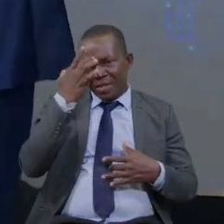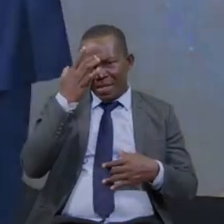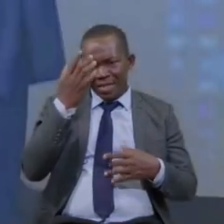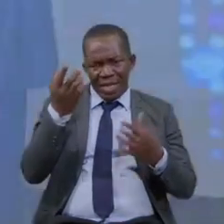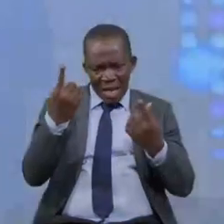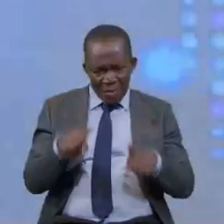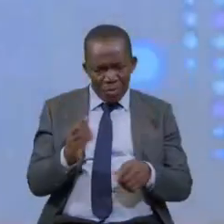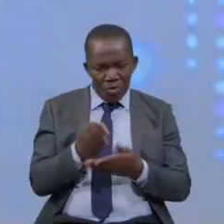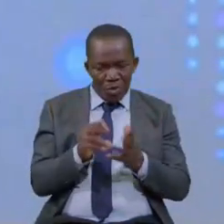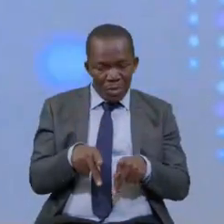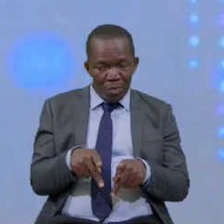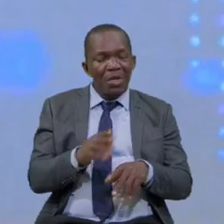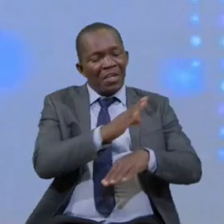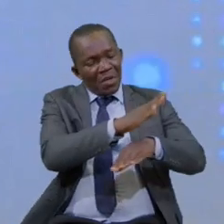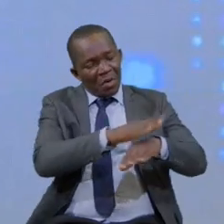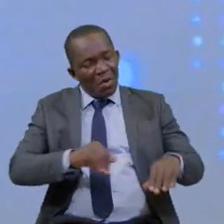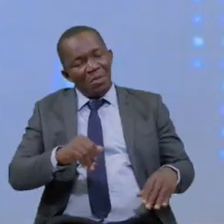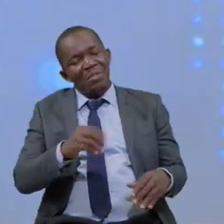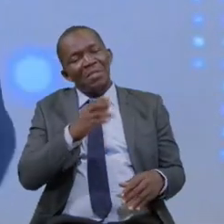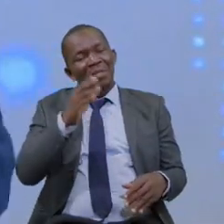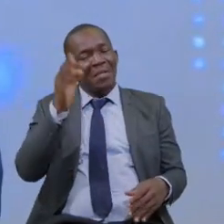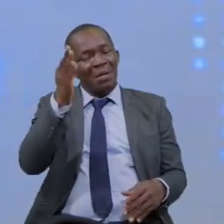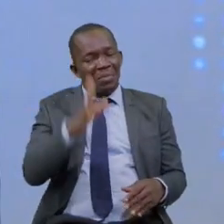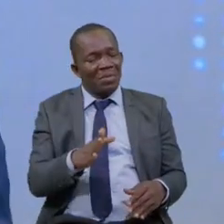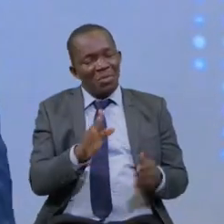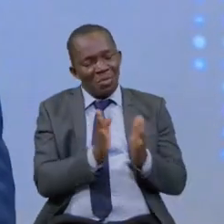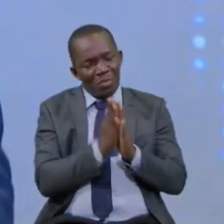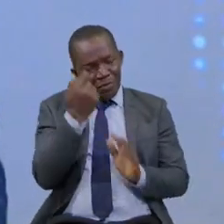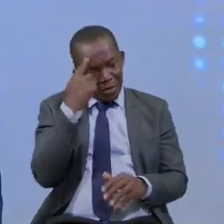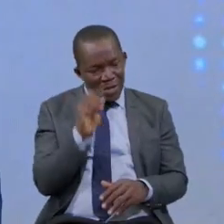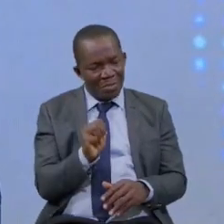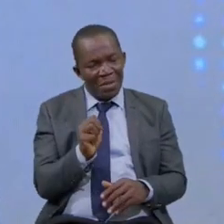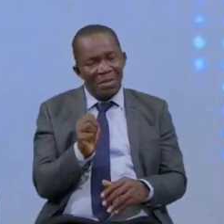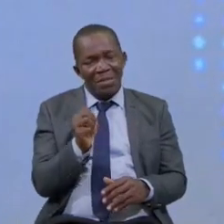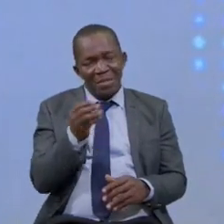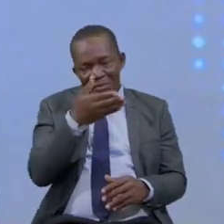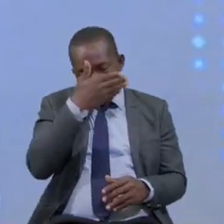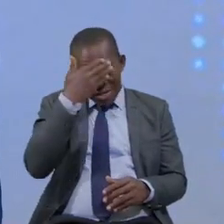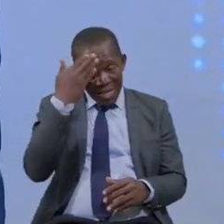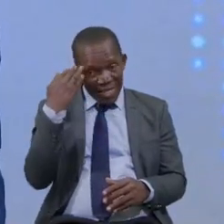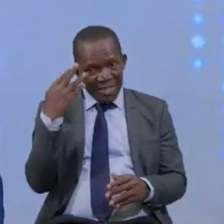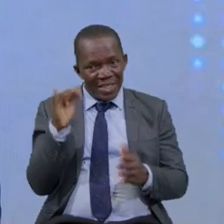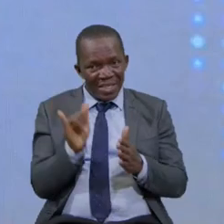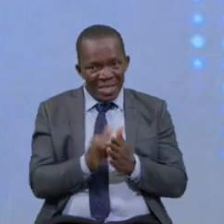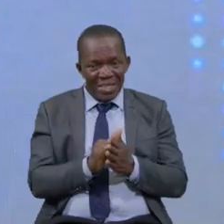qu'une situation survient, j'appelle un dirigeant pour me connecter